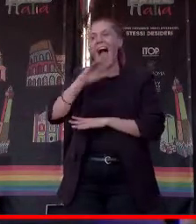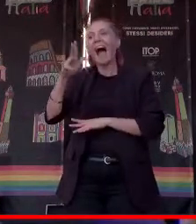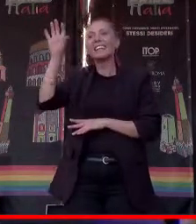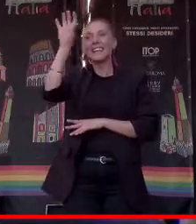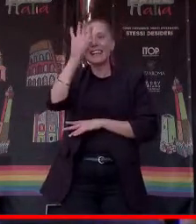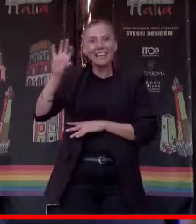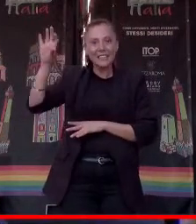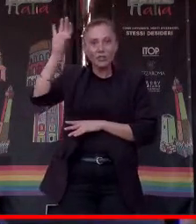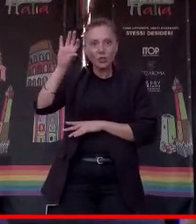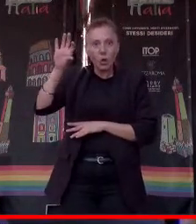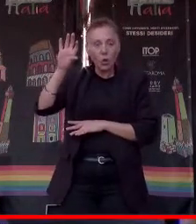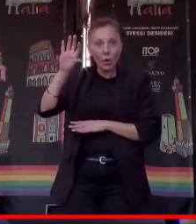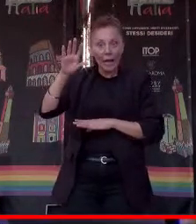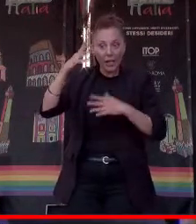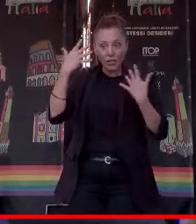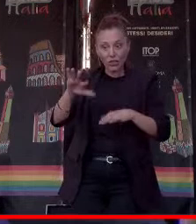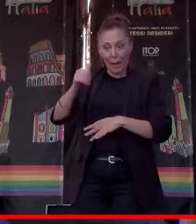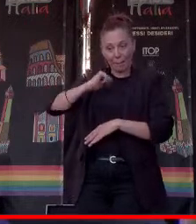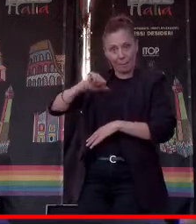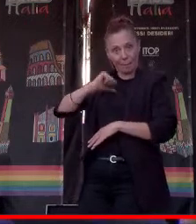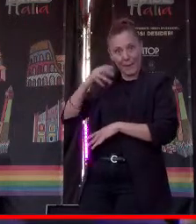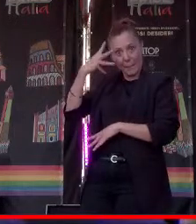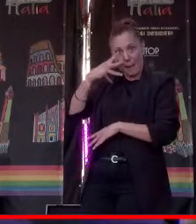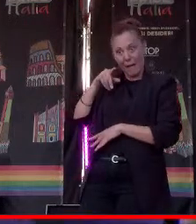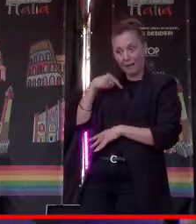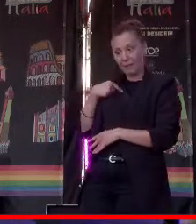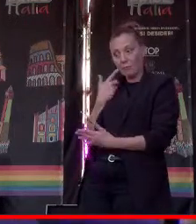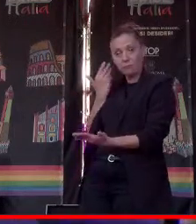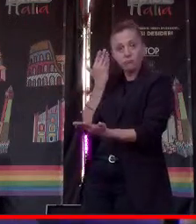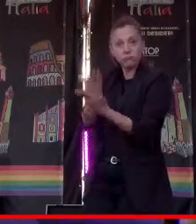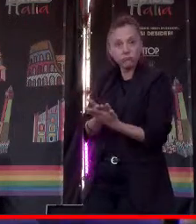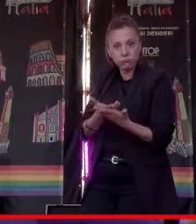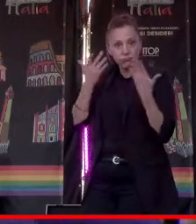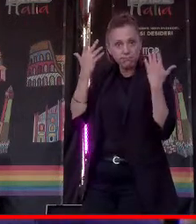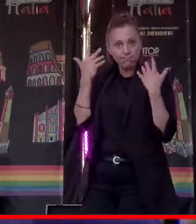regioni, e ho parlato prima già con Marta, gliel'ho proposto,